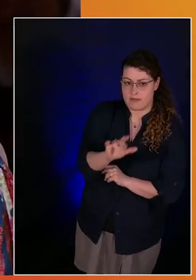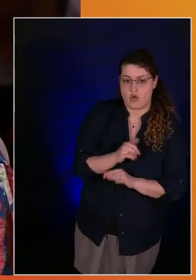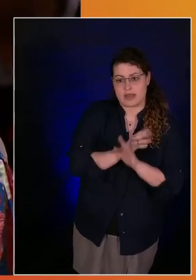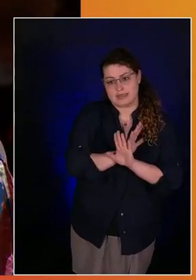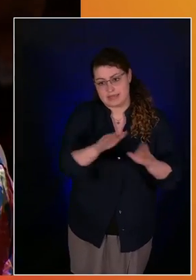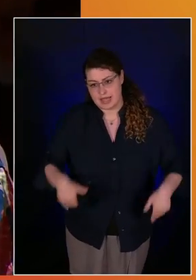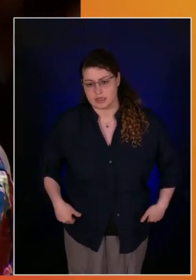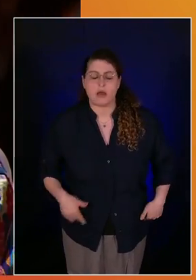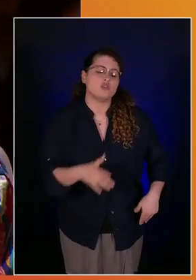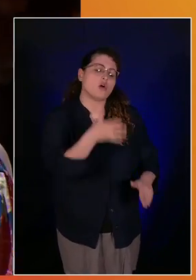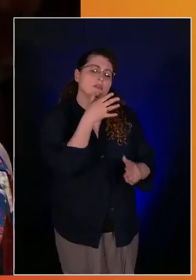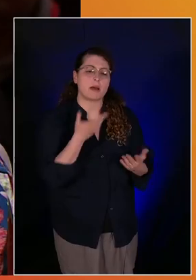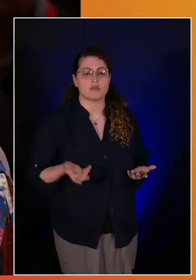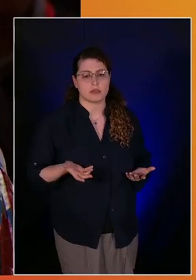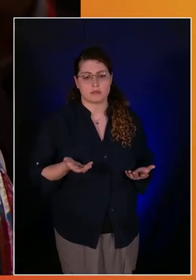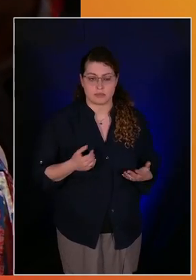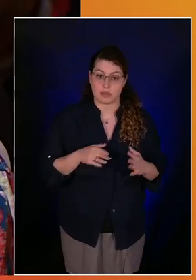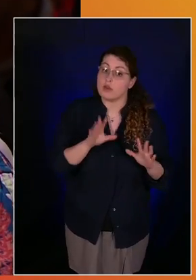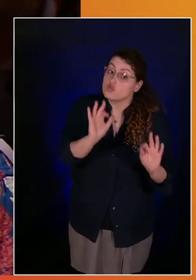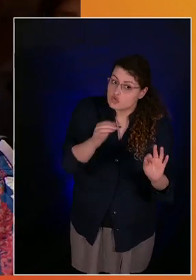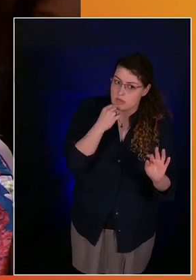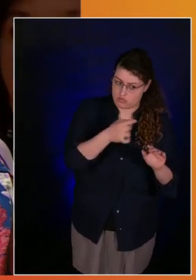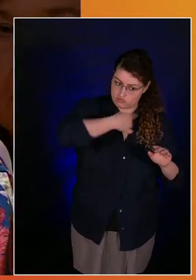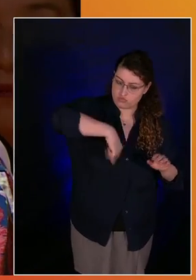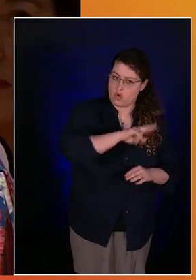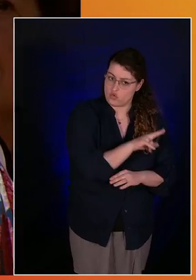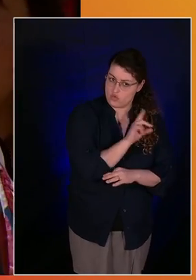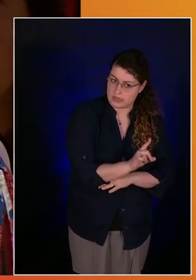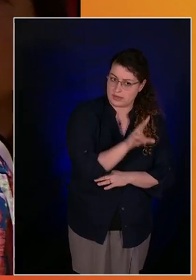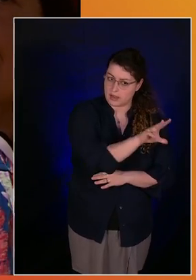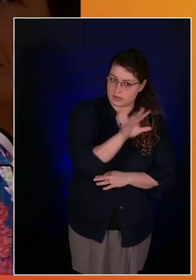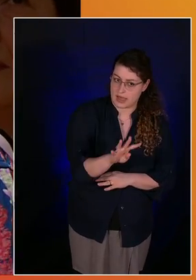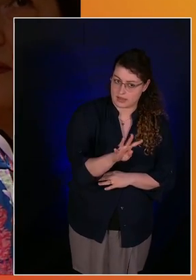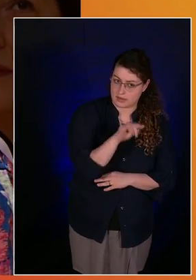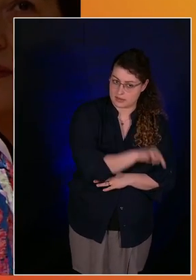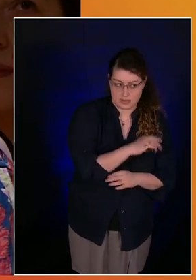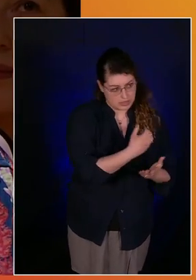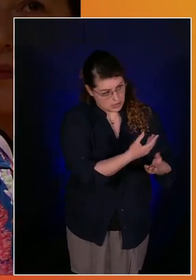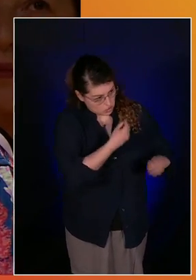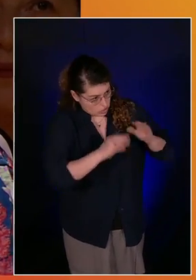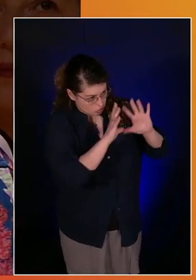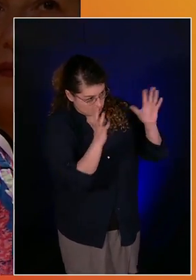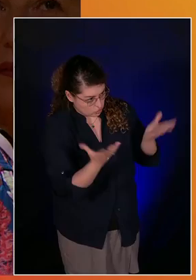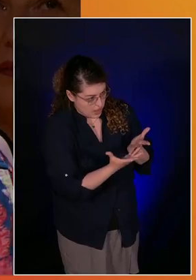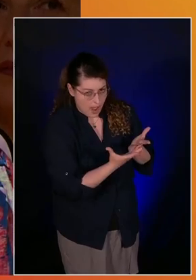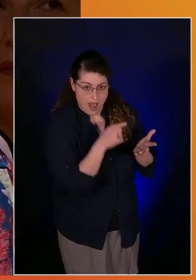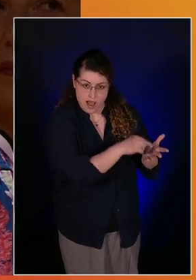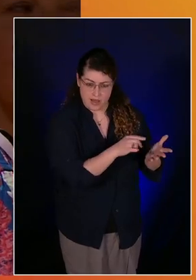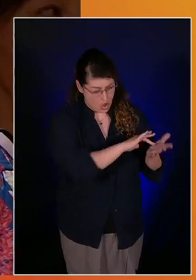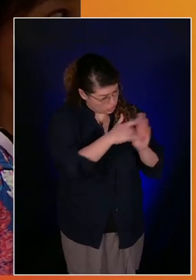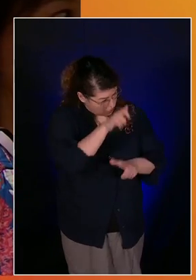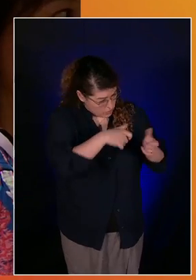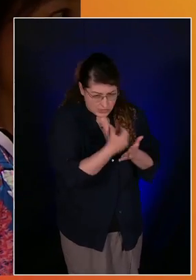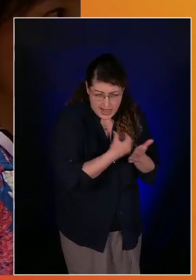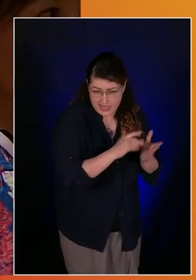que non non ce que l'on attend de notre union départementale 34 et ce qu'elle nous a donné tous nos militants tous les salariés